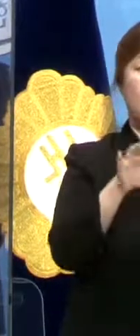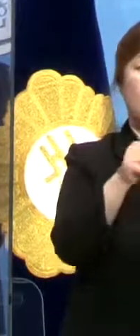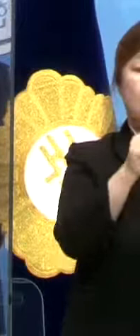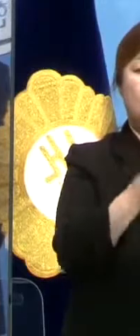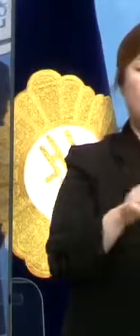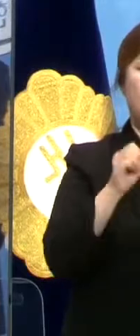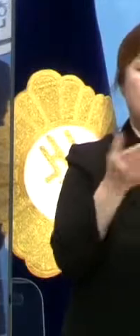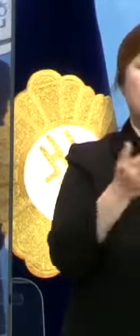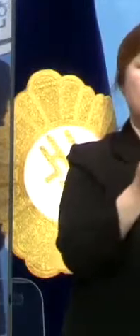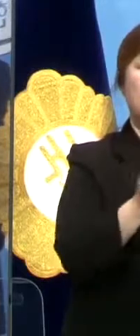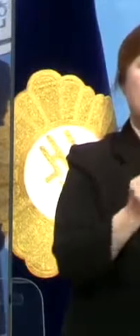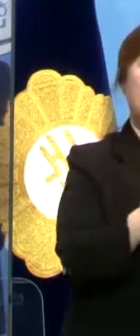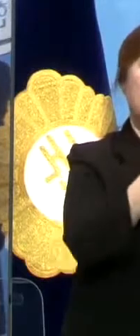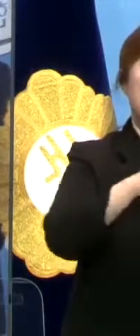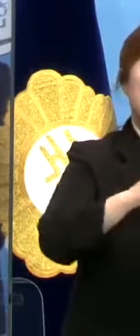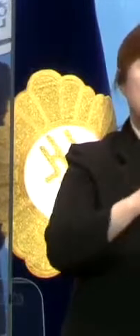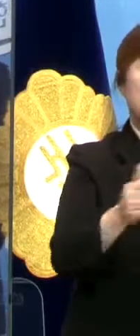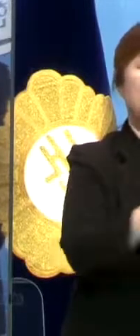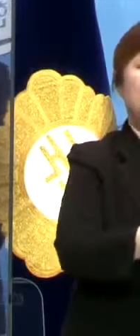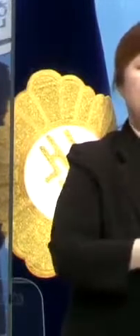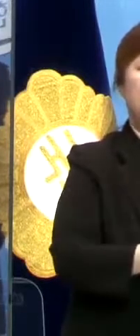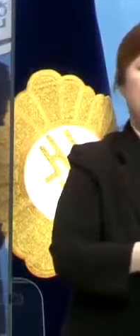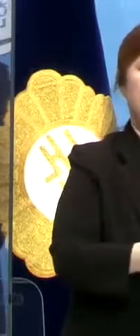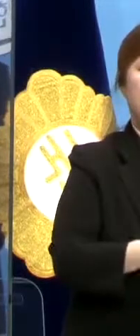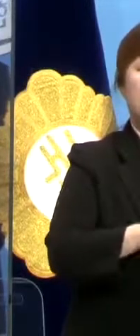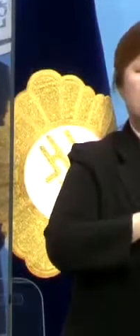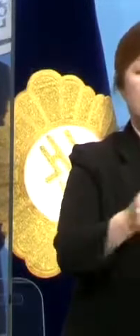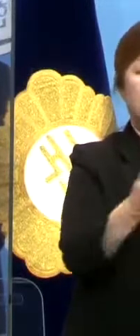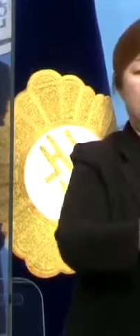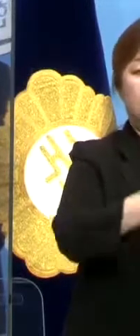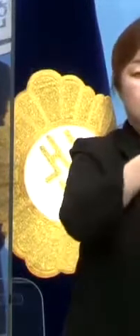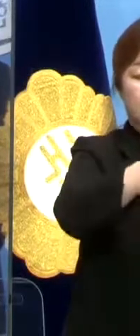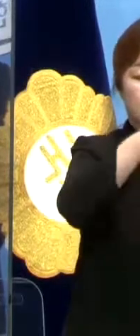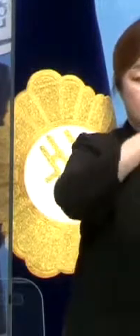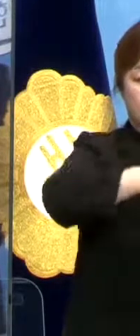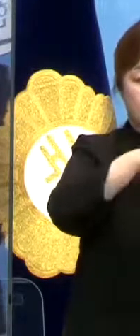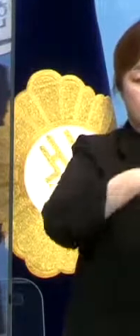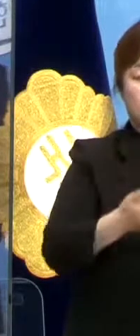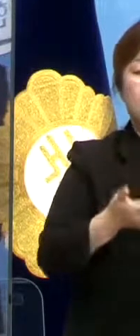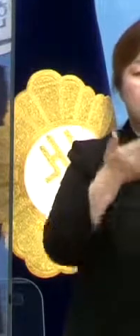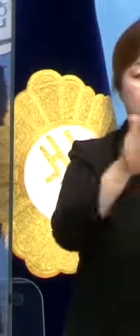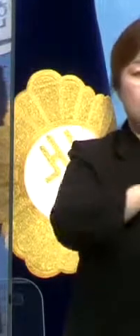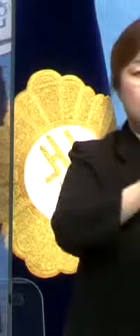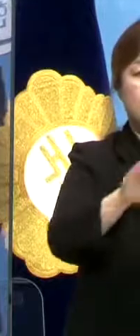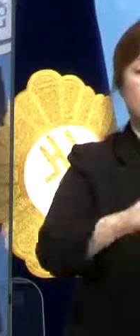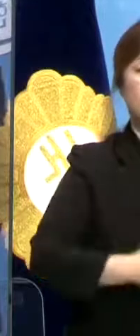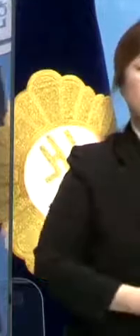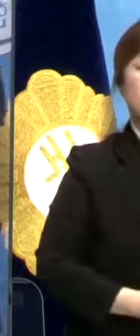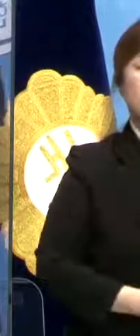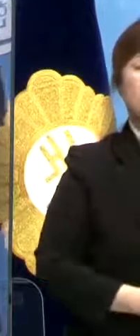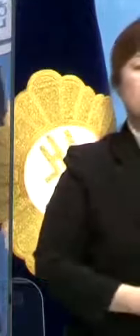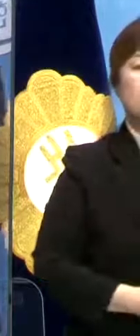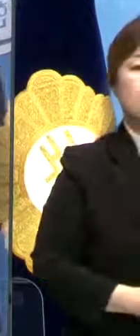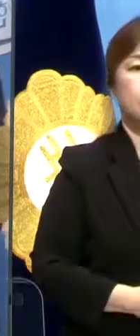특별 노동자가 로서 대책위원회 집행위원장 님께서 기자회견문 은 이거 주식에 씁니다